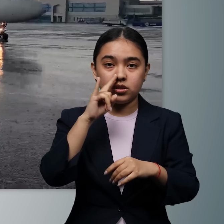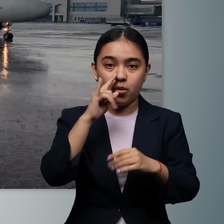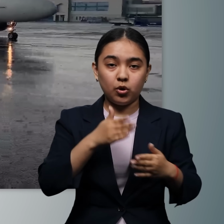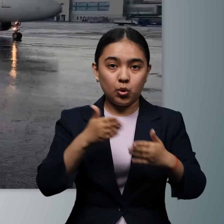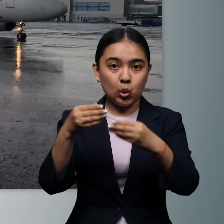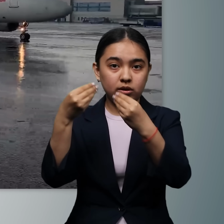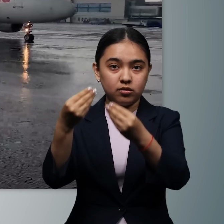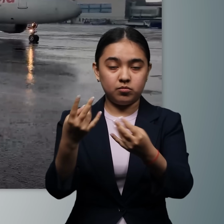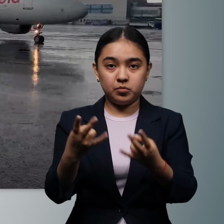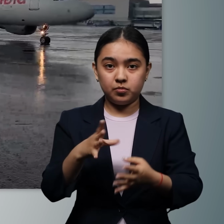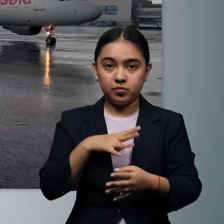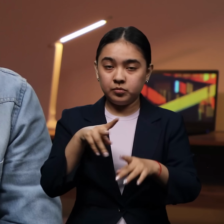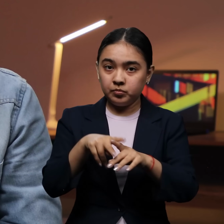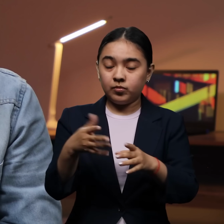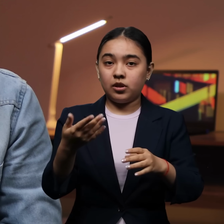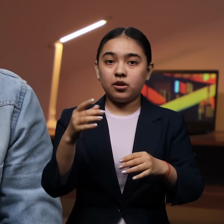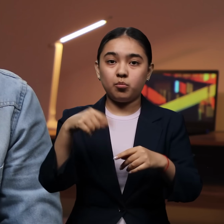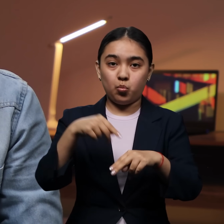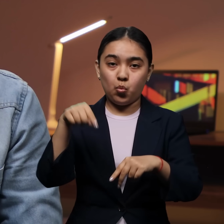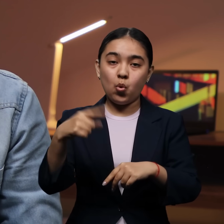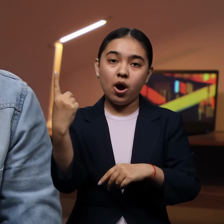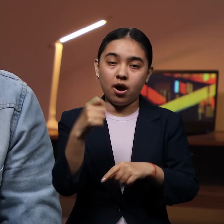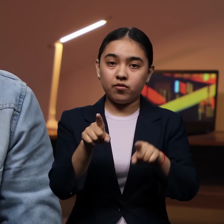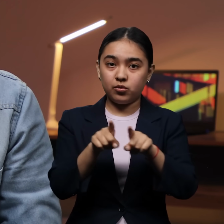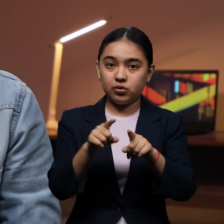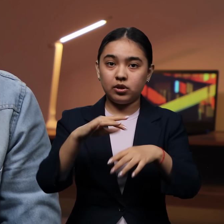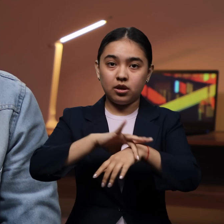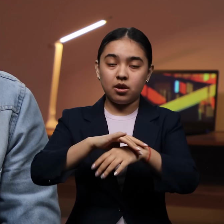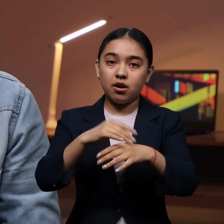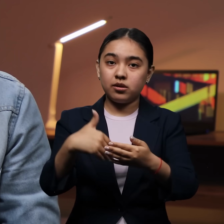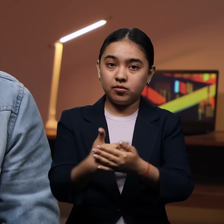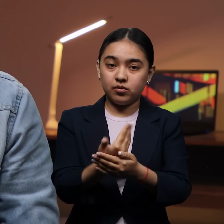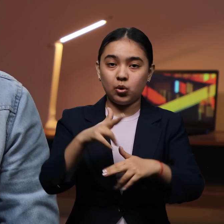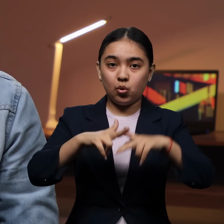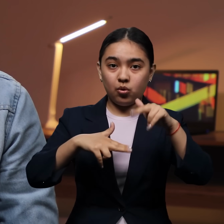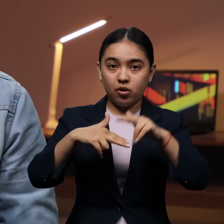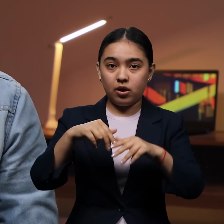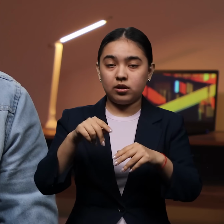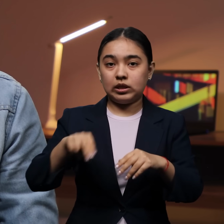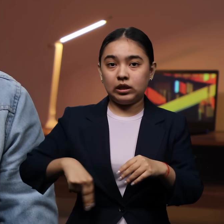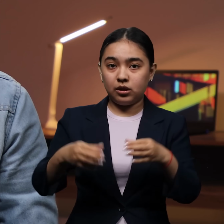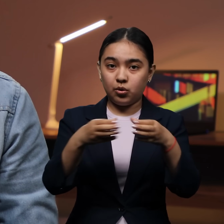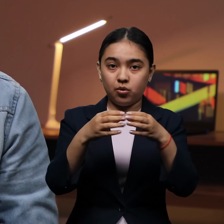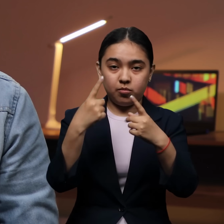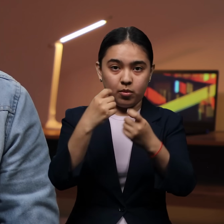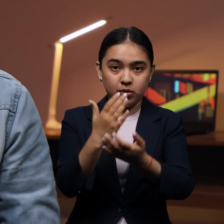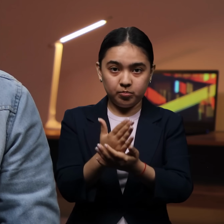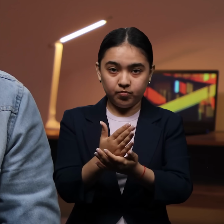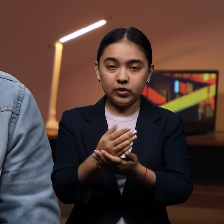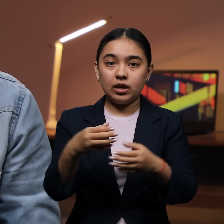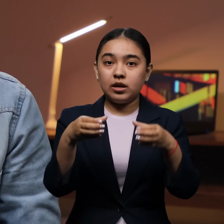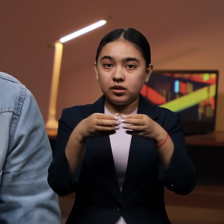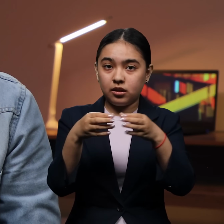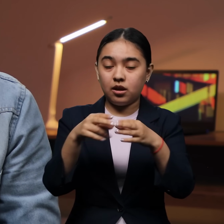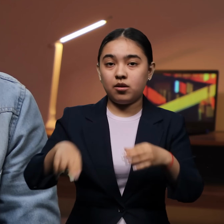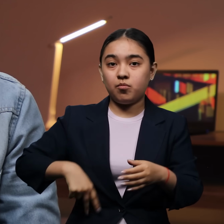Samarqandga yo'naltirishga to'g'ri kelgandi. Bu hafta shuningdek yangi Toshkent shahrini qurish bo'yicha direksiya tuzilgani ham ma'lum bo'ldi.